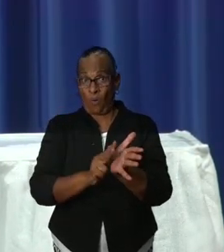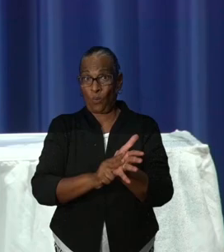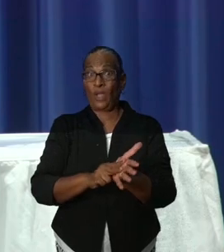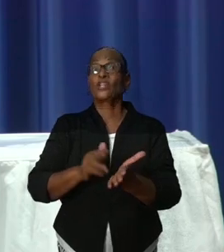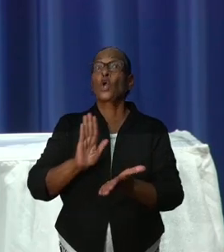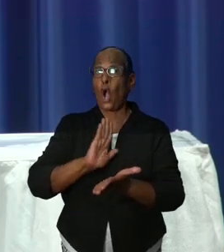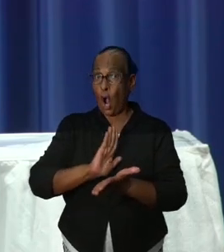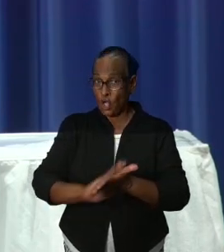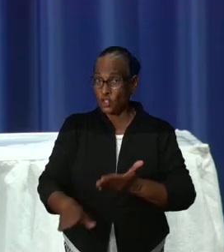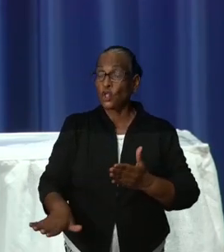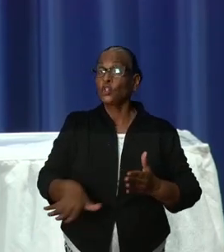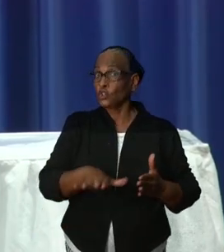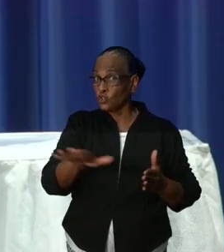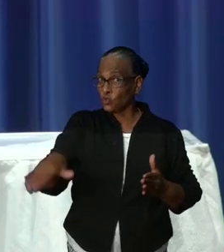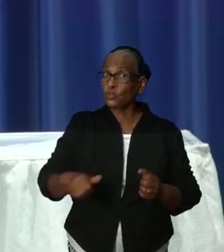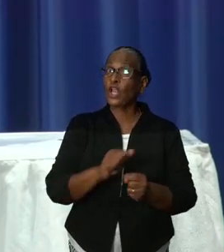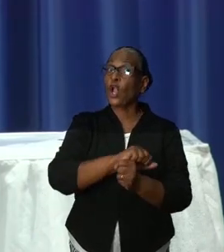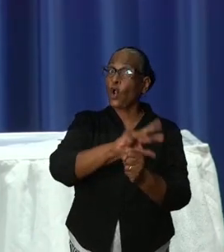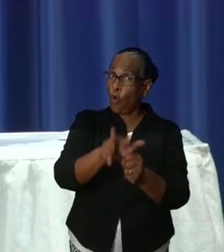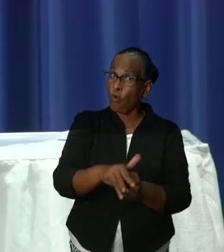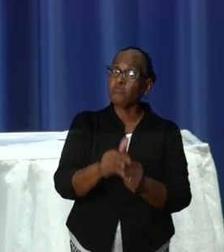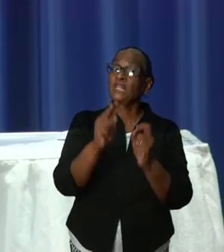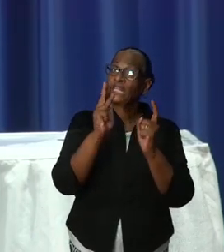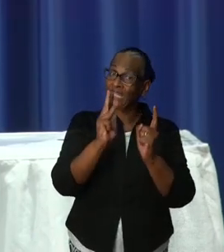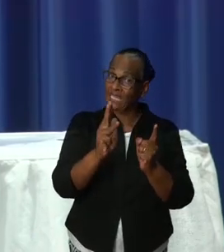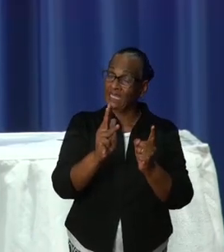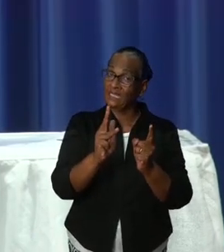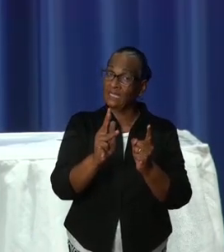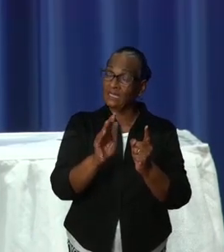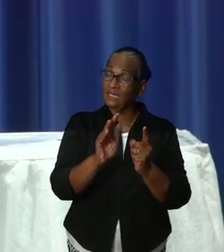uitzonderingstoestand COVID-19,